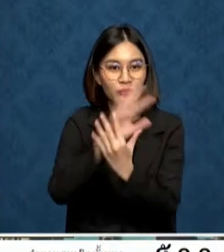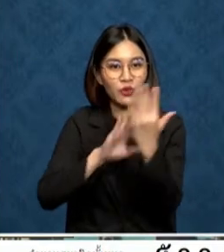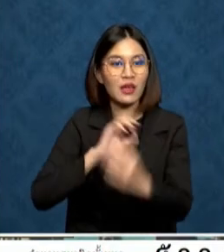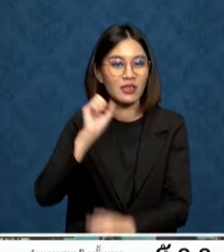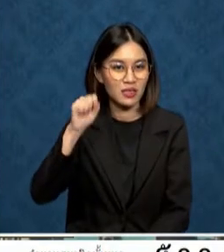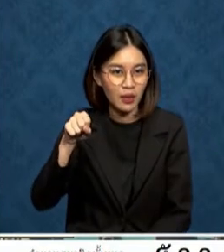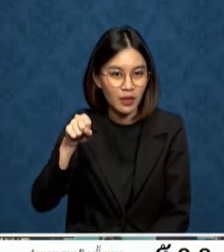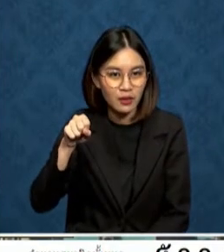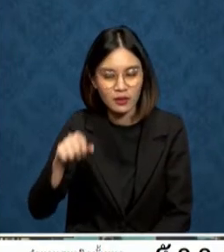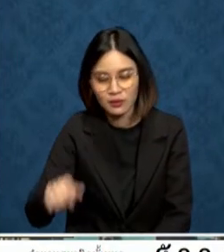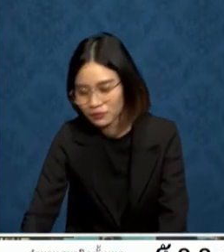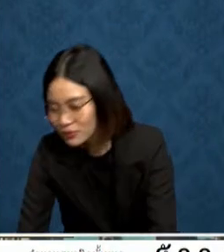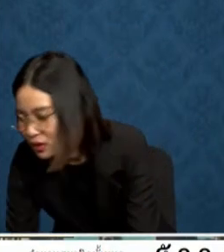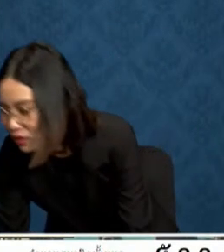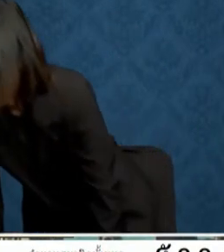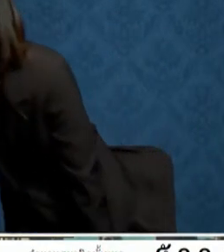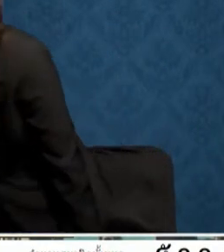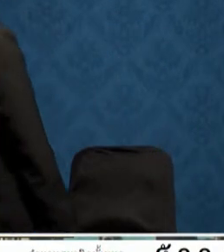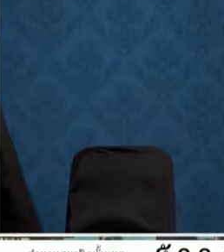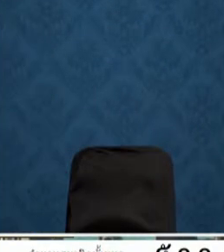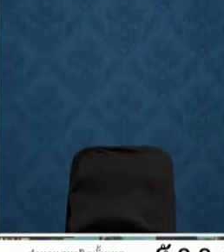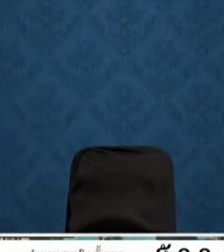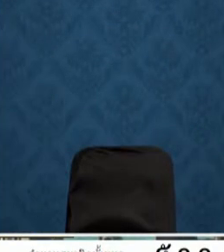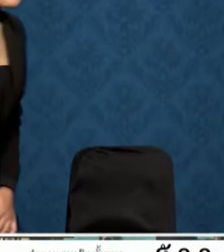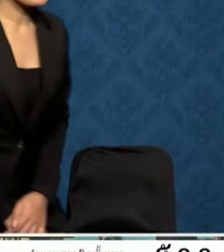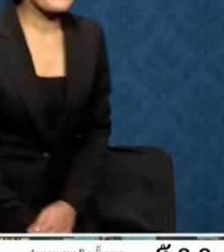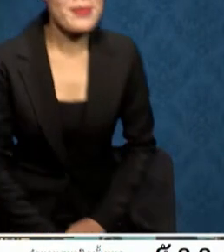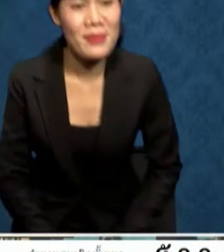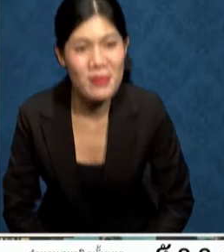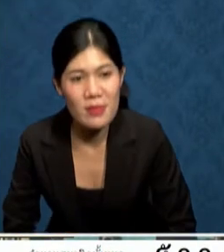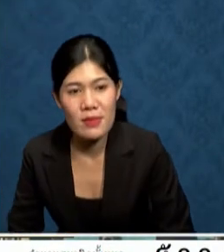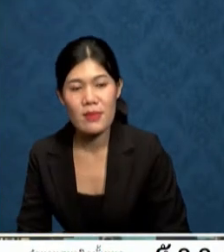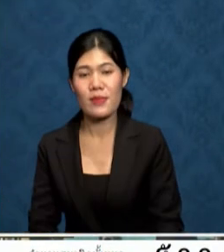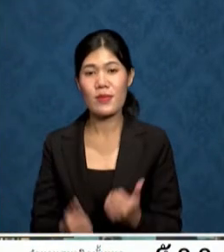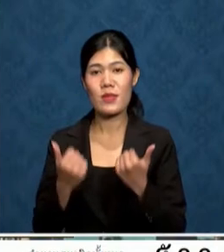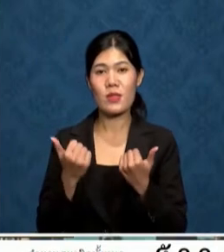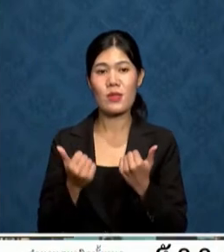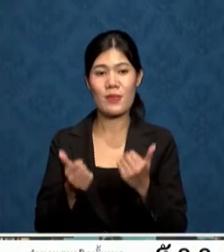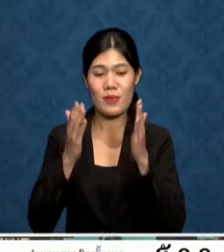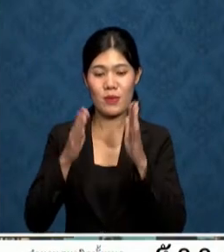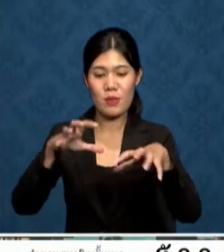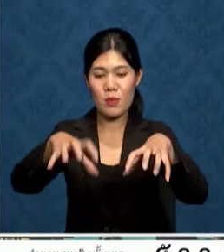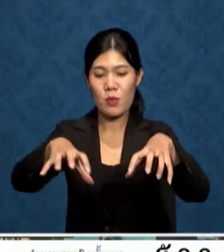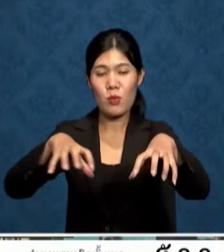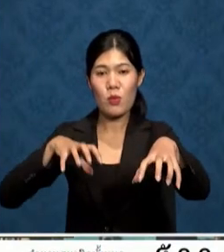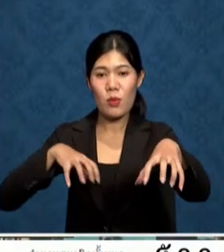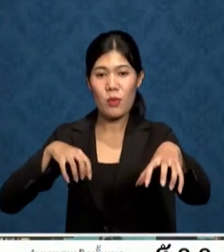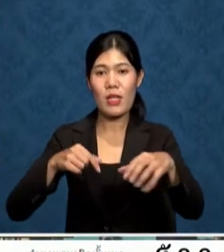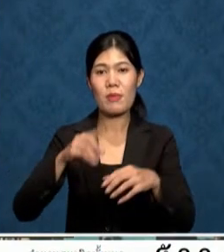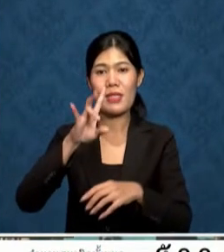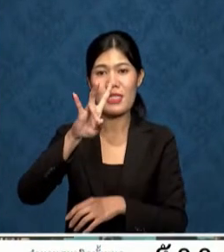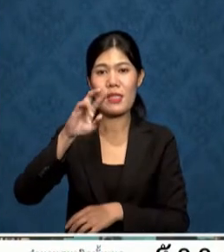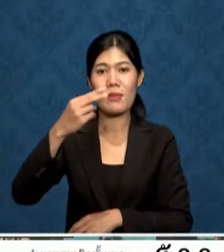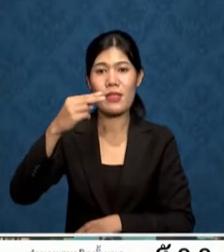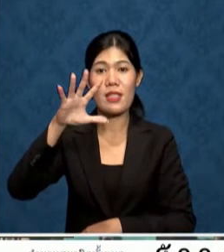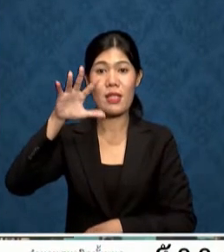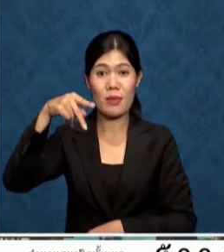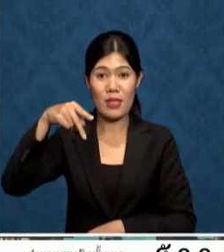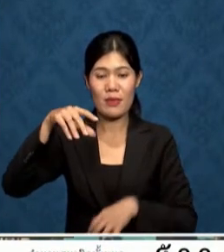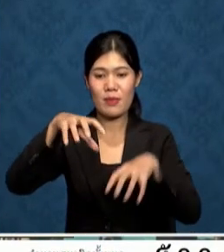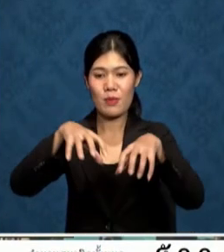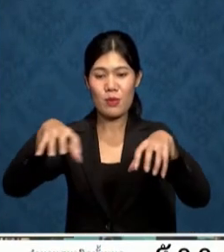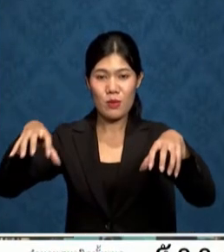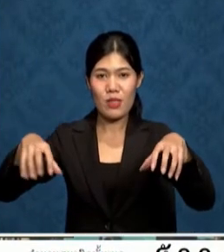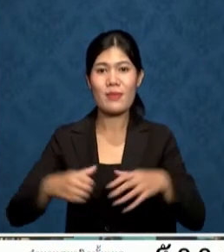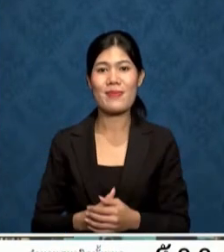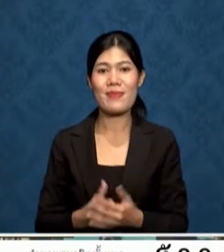ซึ่งถ้าตามข้อมูลของกองทุนหมู่บ้านเรามี 75,000หมู่บ้านนะครับแต่คำถามที่สำคัญกว่าครับคือโครง